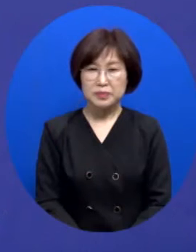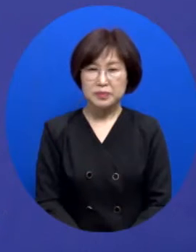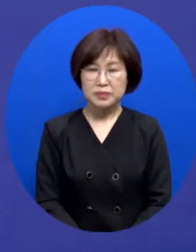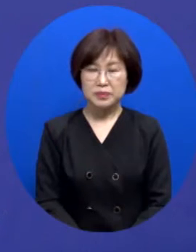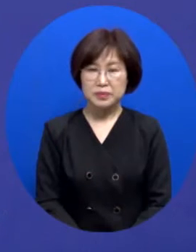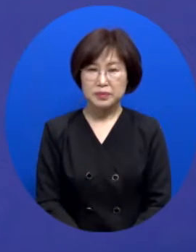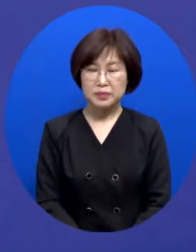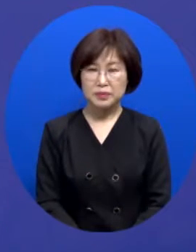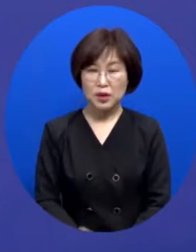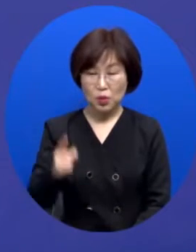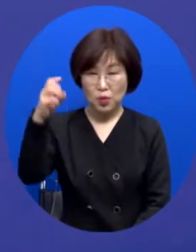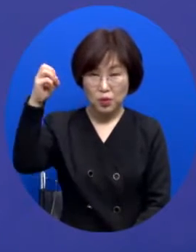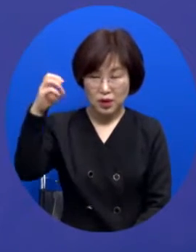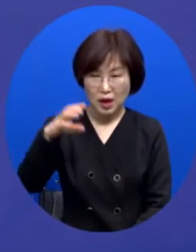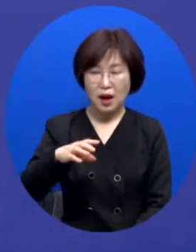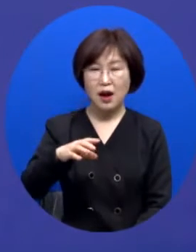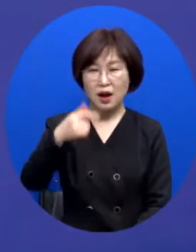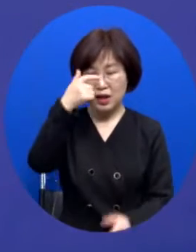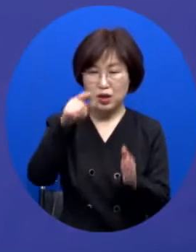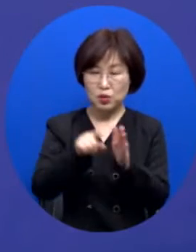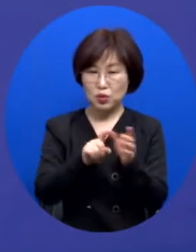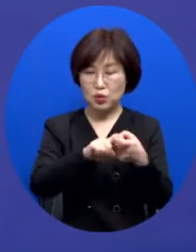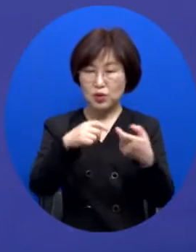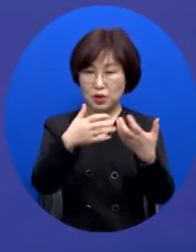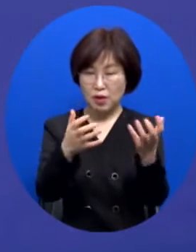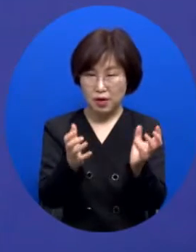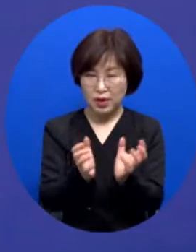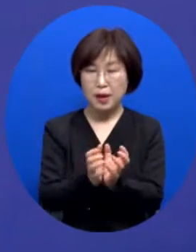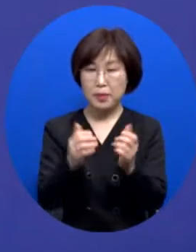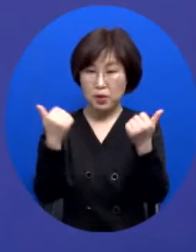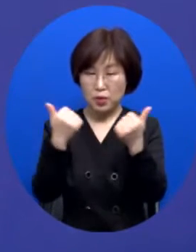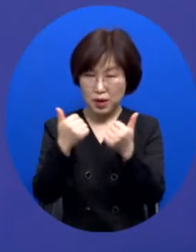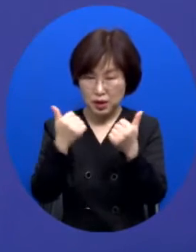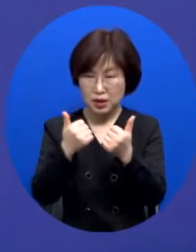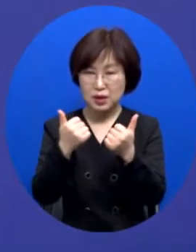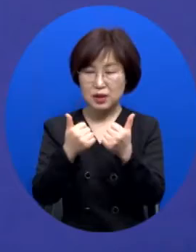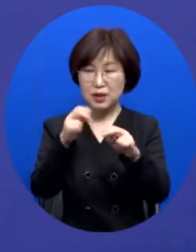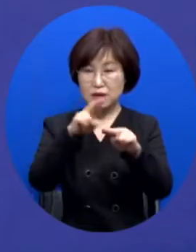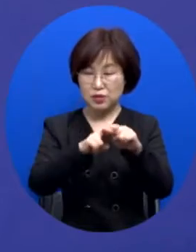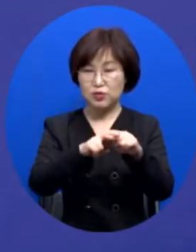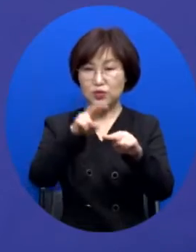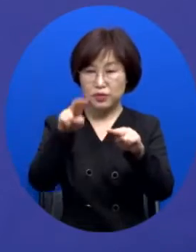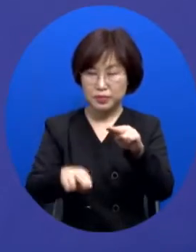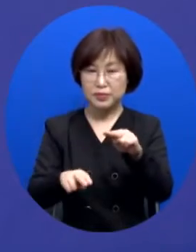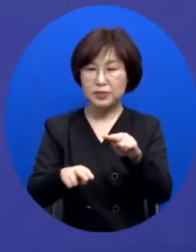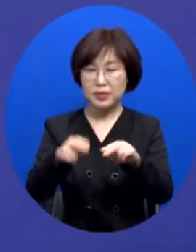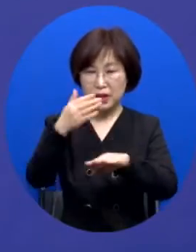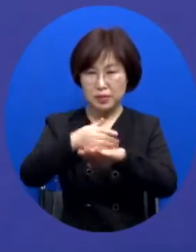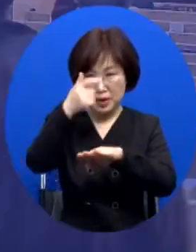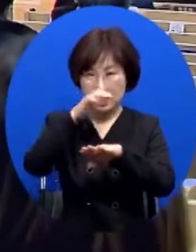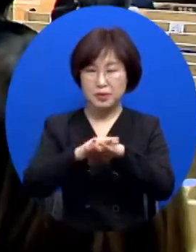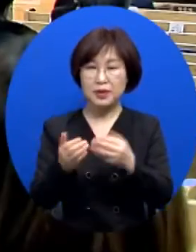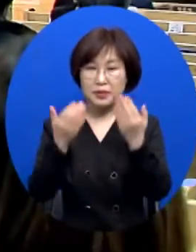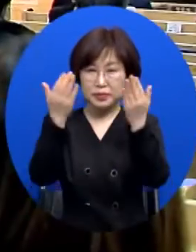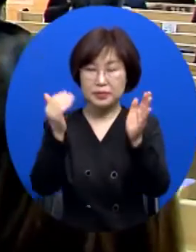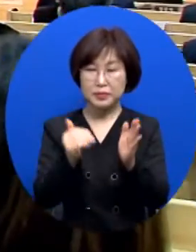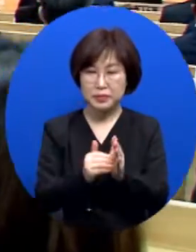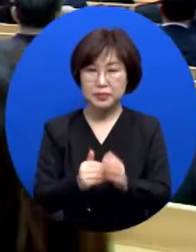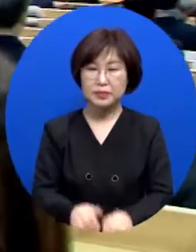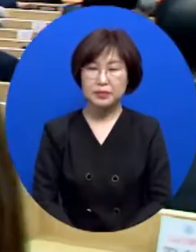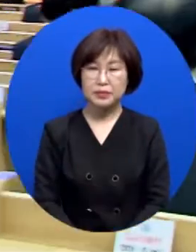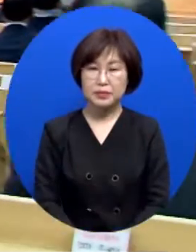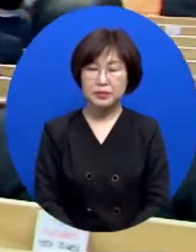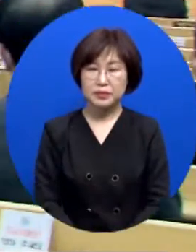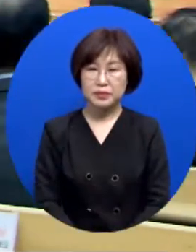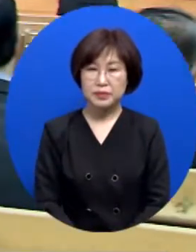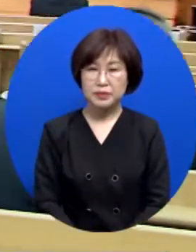고양시 기독교 총연합회 가 정기총회와 대표 회장이 취임 감사예배를 드렸습니다 5